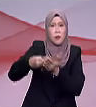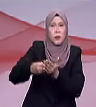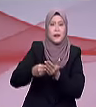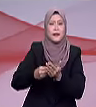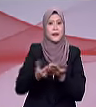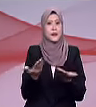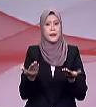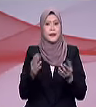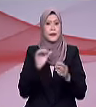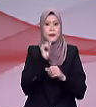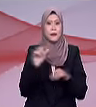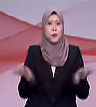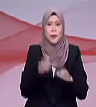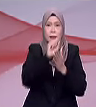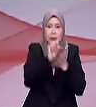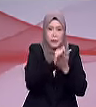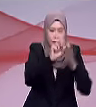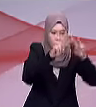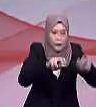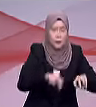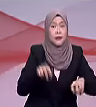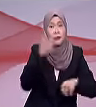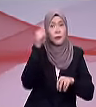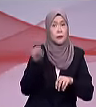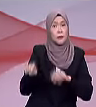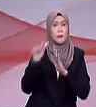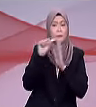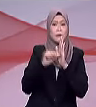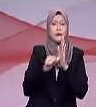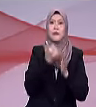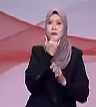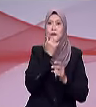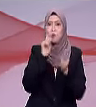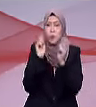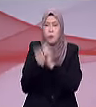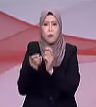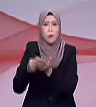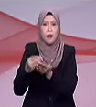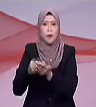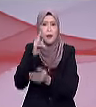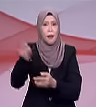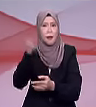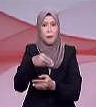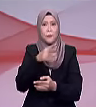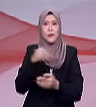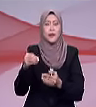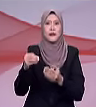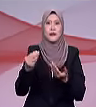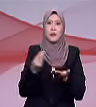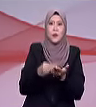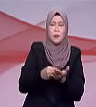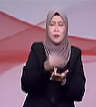dorongan untuk tidak melakukan sesatan di bawah kesalahan akar pencegahan perubahan uang haram pencegahan pembiayaan